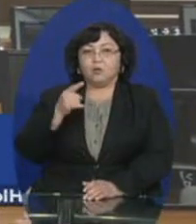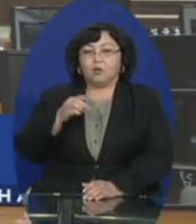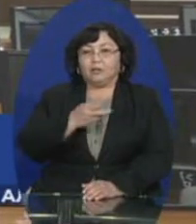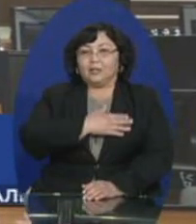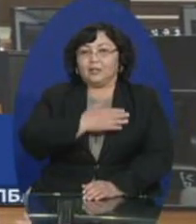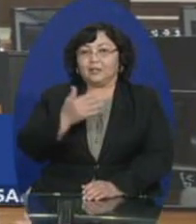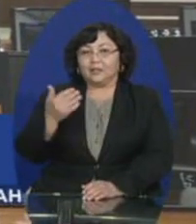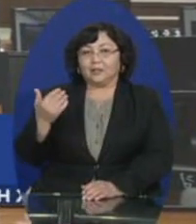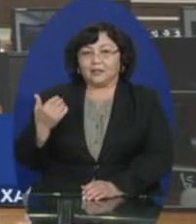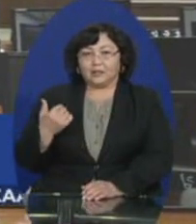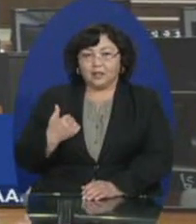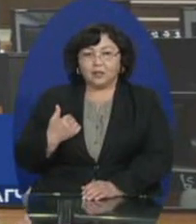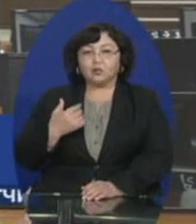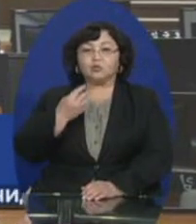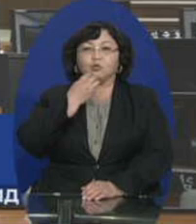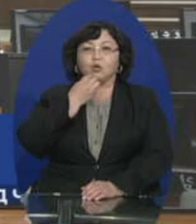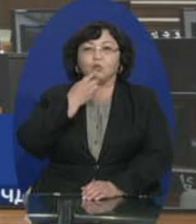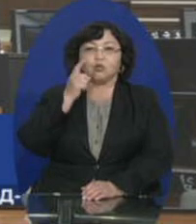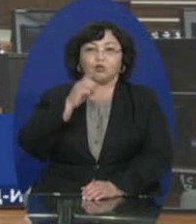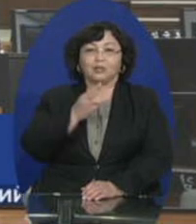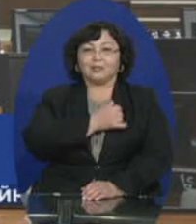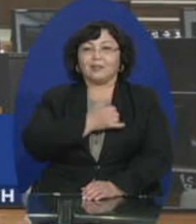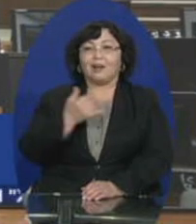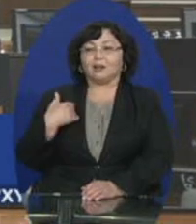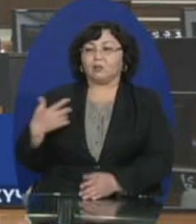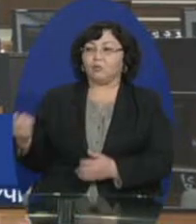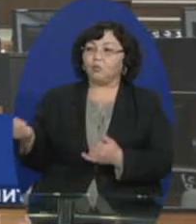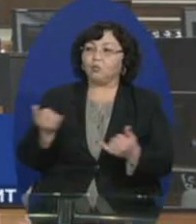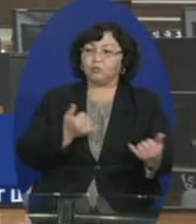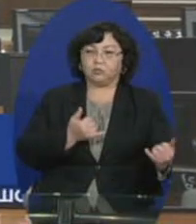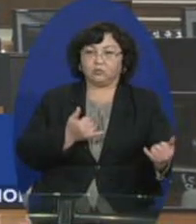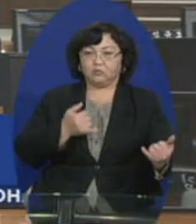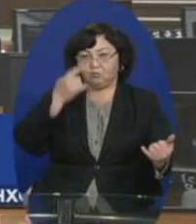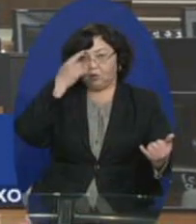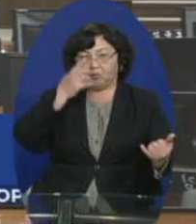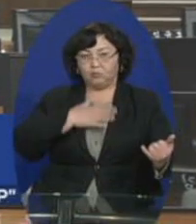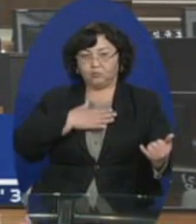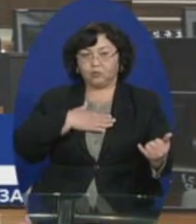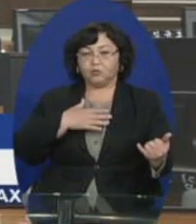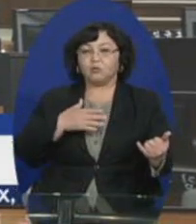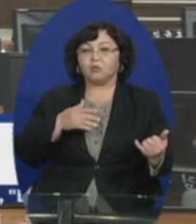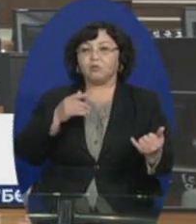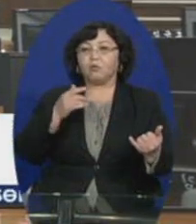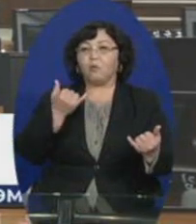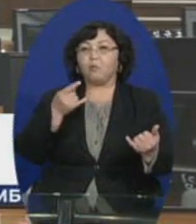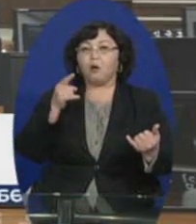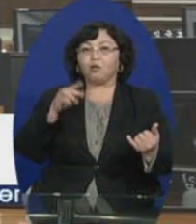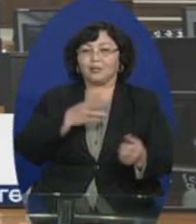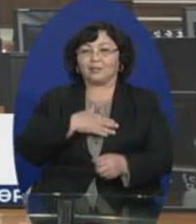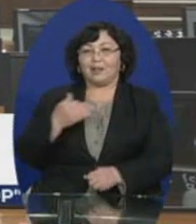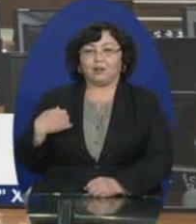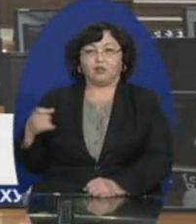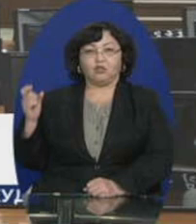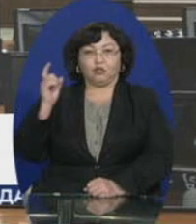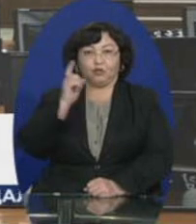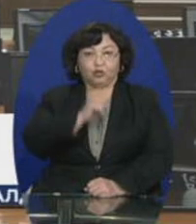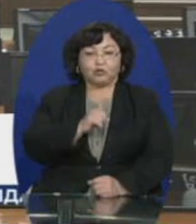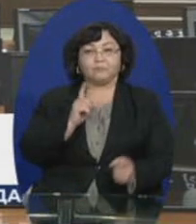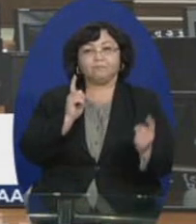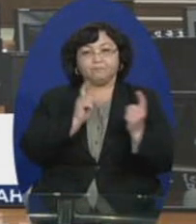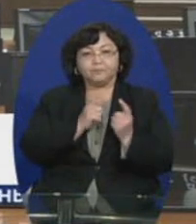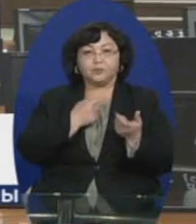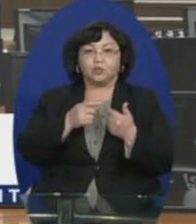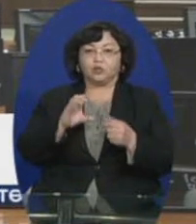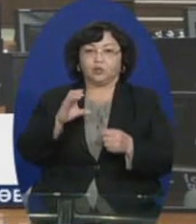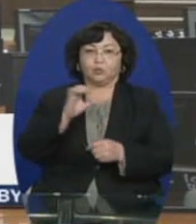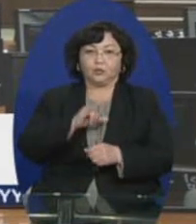Сумья Азар за Сөүл хотын даргын урилгаар бүгд найрамдах Солонгос улсад албан ёсны айлчлал хийж байна. За түүний эхний уулзалт бүгд найрамдах Солонгос улсын